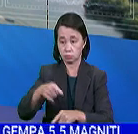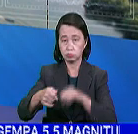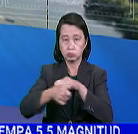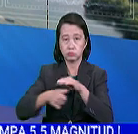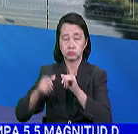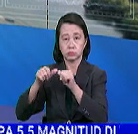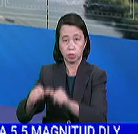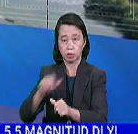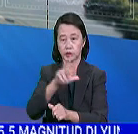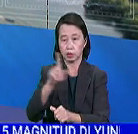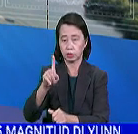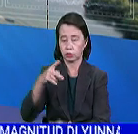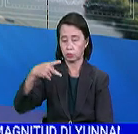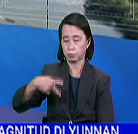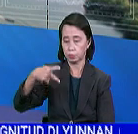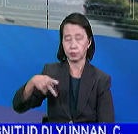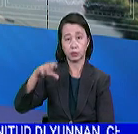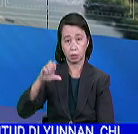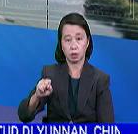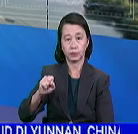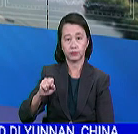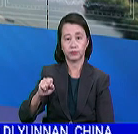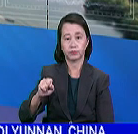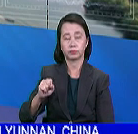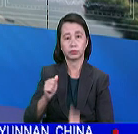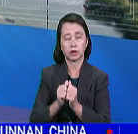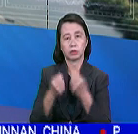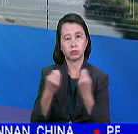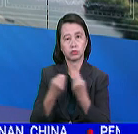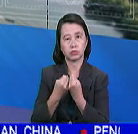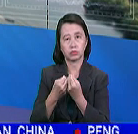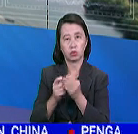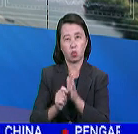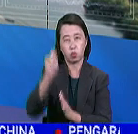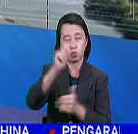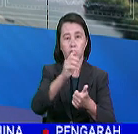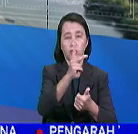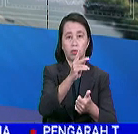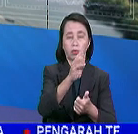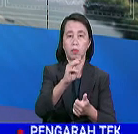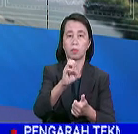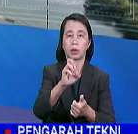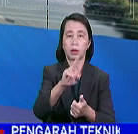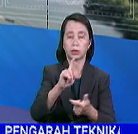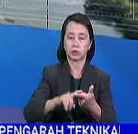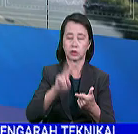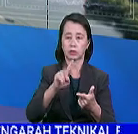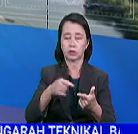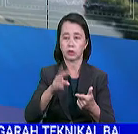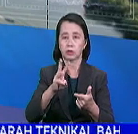berlindung di 31 pusat pemindahan sementara TPS dengan jumlah tertinggi di kota marudu 2659